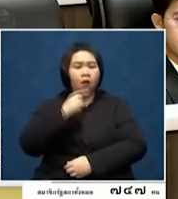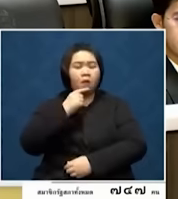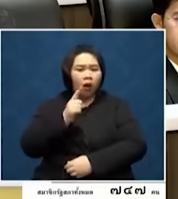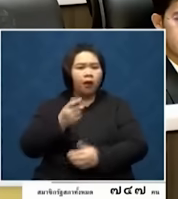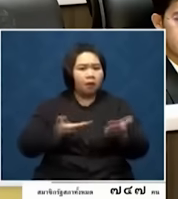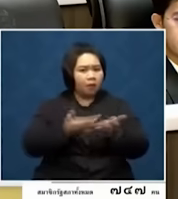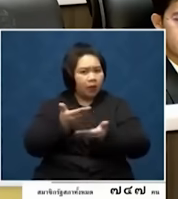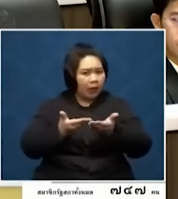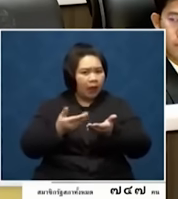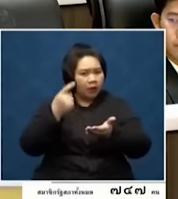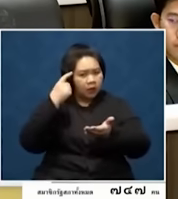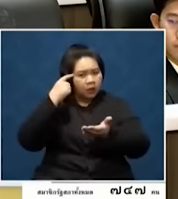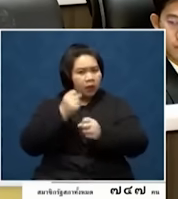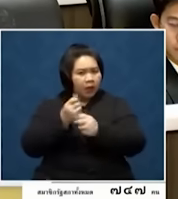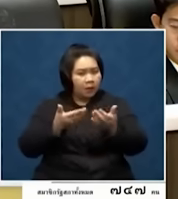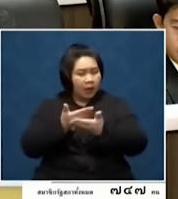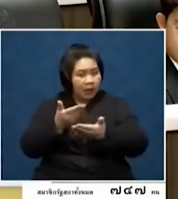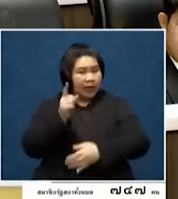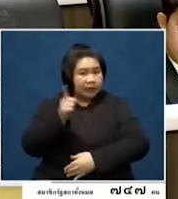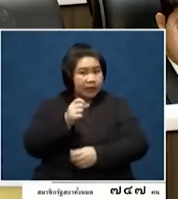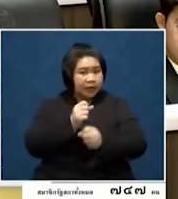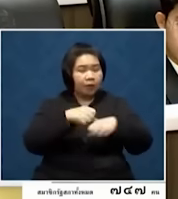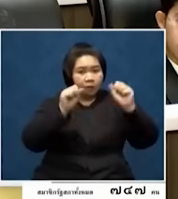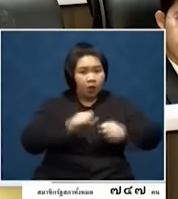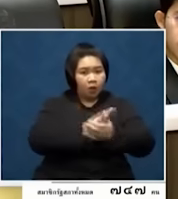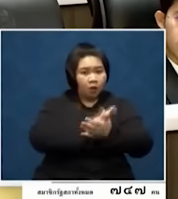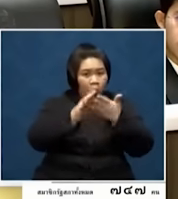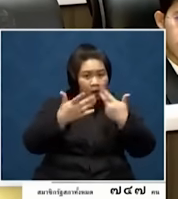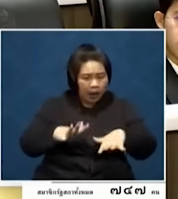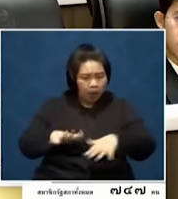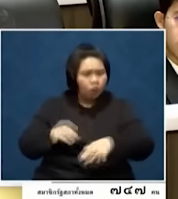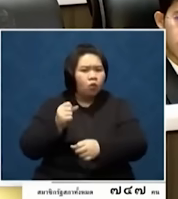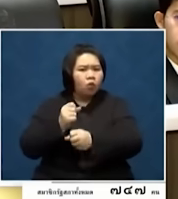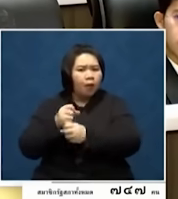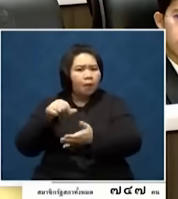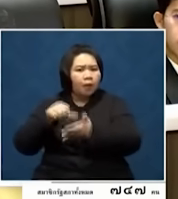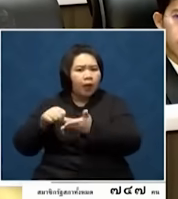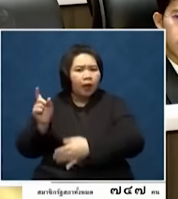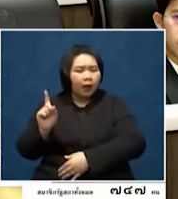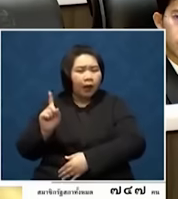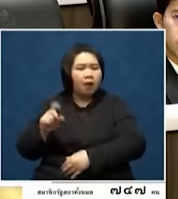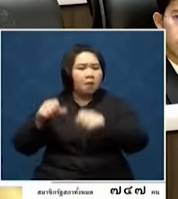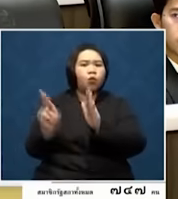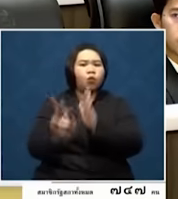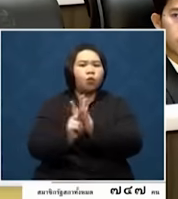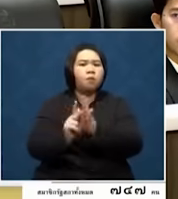ายครับมติสภาที่เกิดมาแล้วสิ่งเดียวที่จะไปกลบมติสภาได้คือมติสภาที่ใหญ่ก